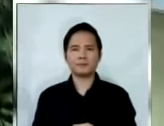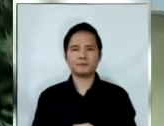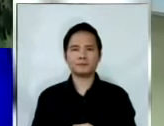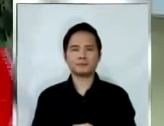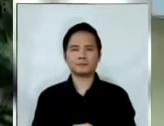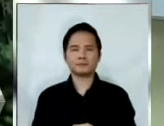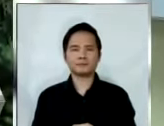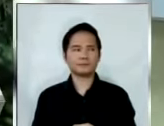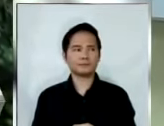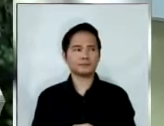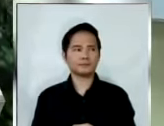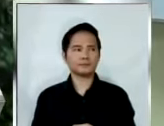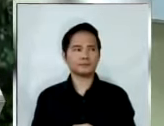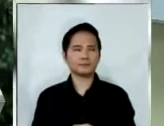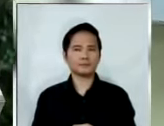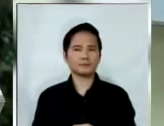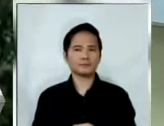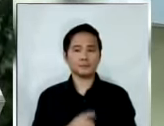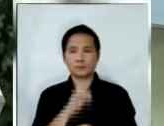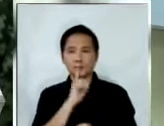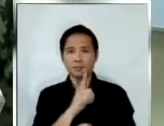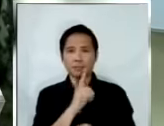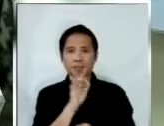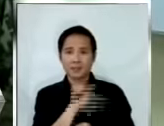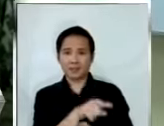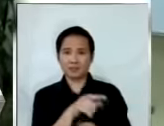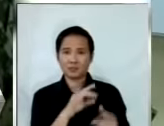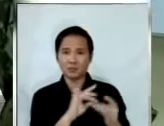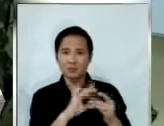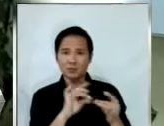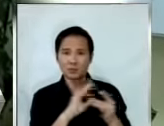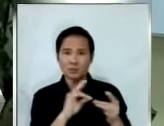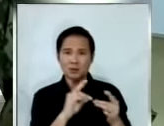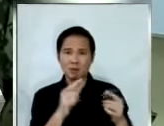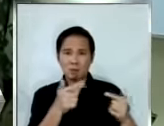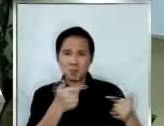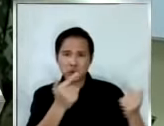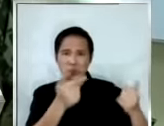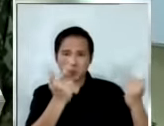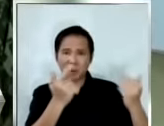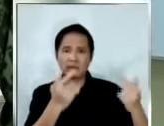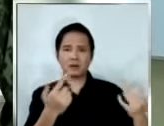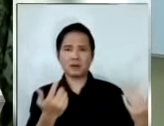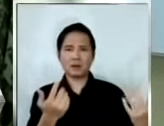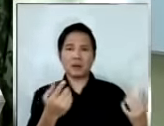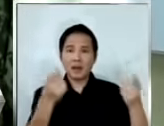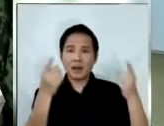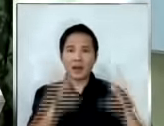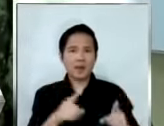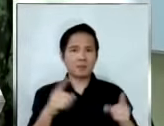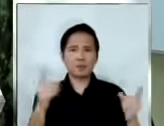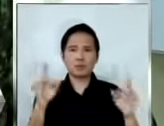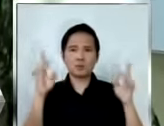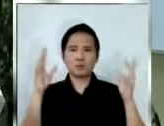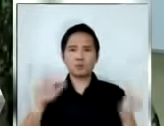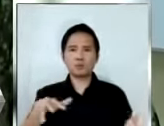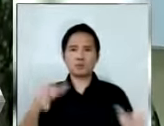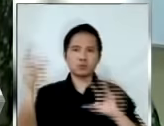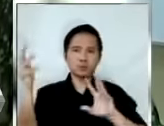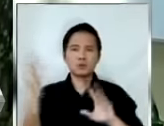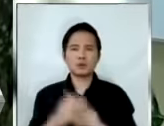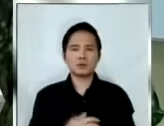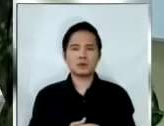pagbaril kay ano to kay Lieutenant Melad ay ano ko ay registered firearms pala,